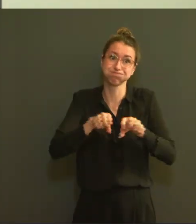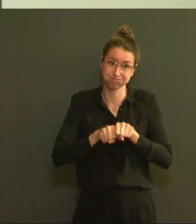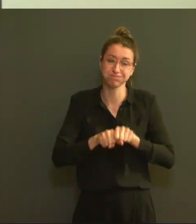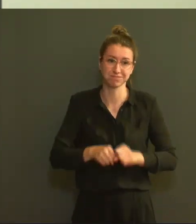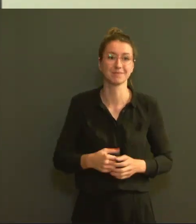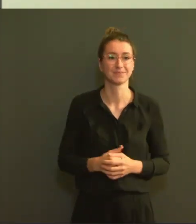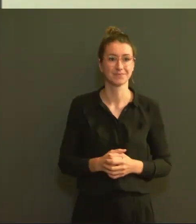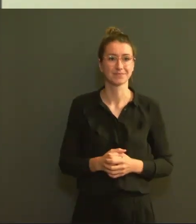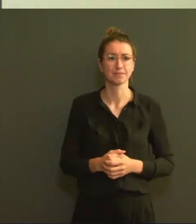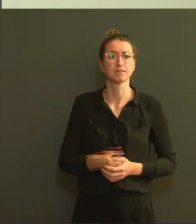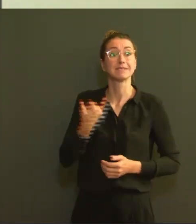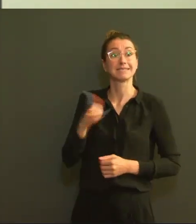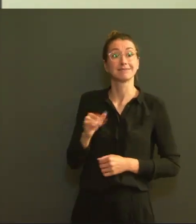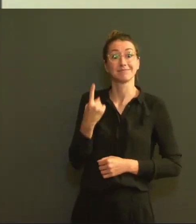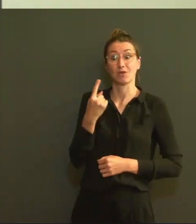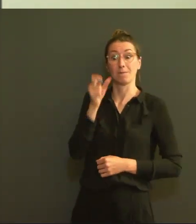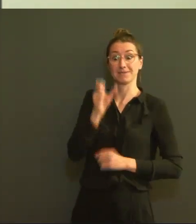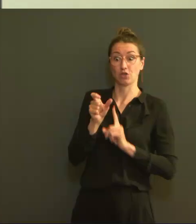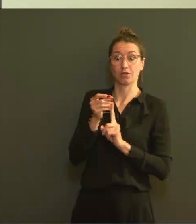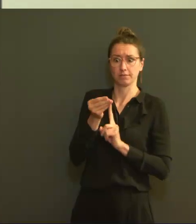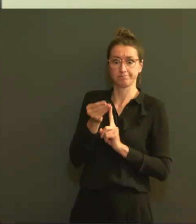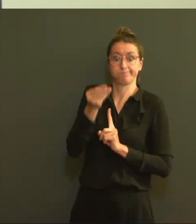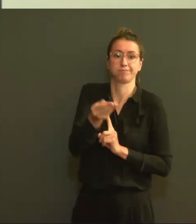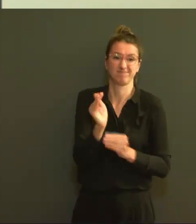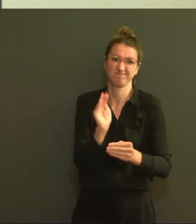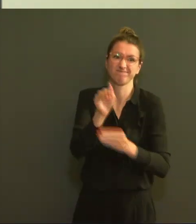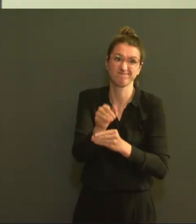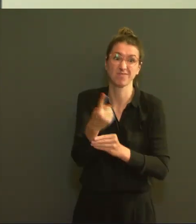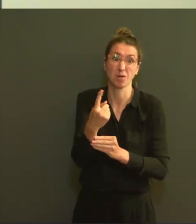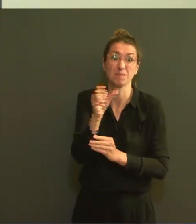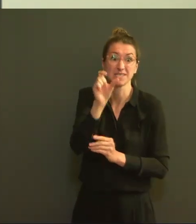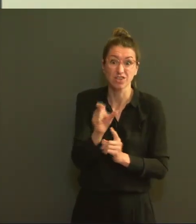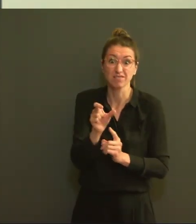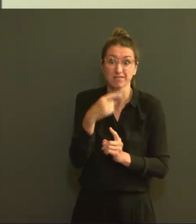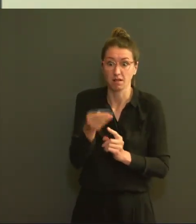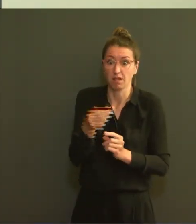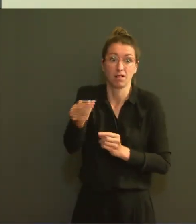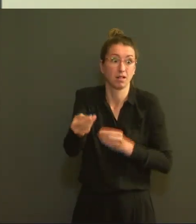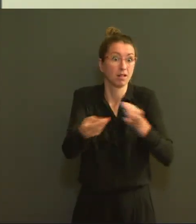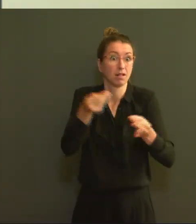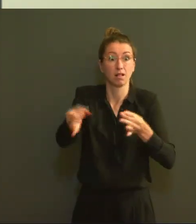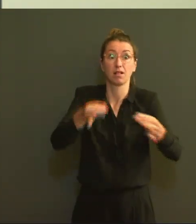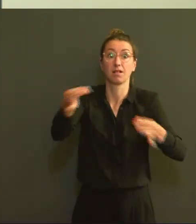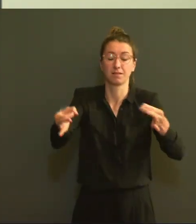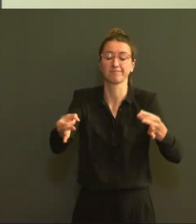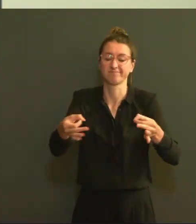si le R est supérieur à 1, chaque personne va infecter plus qu'une personne et l'épidémie se poursuivra